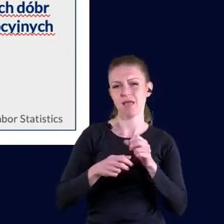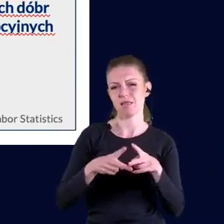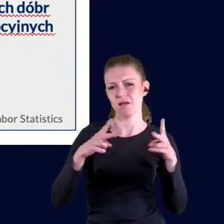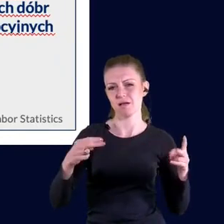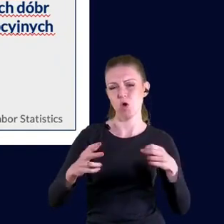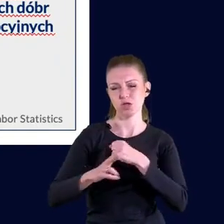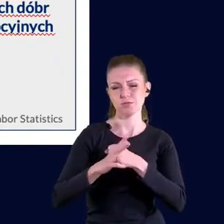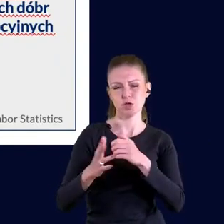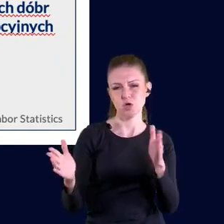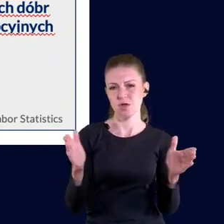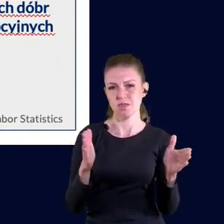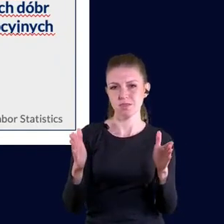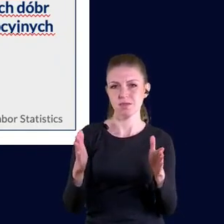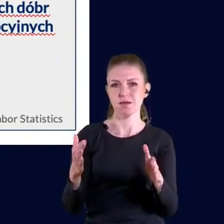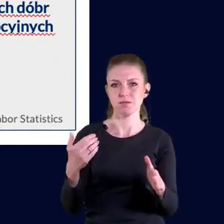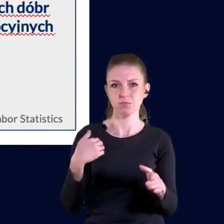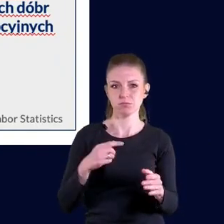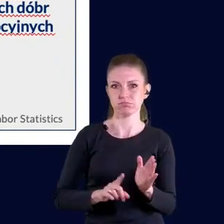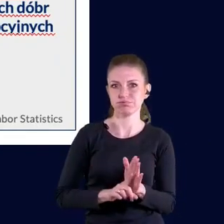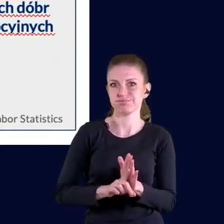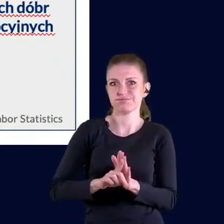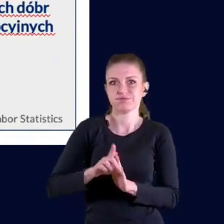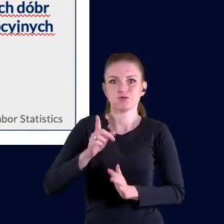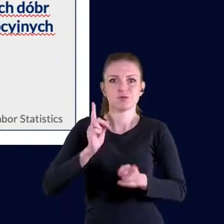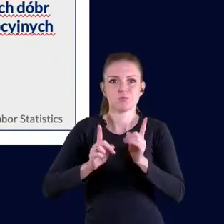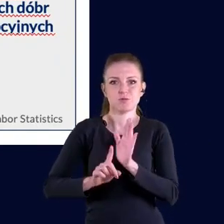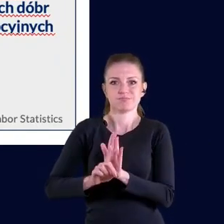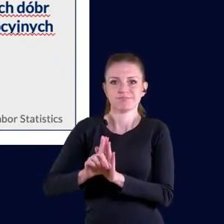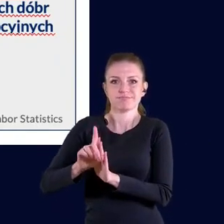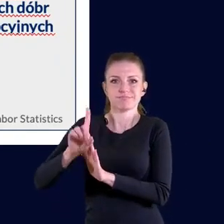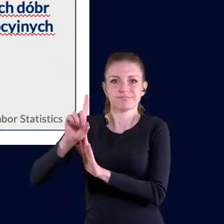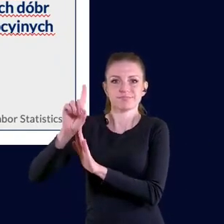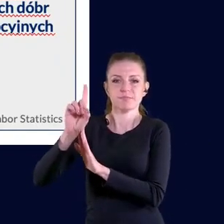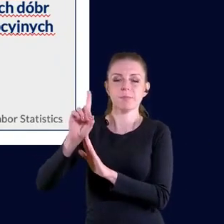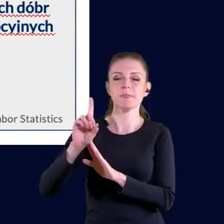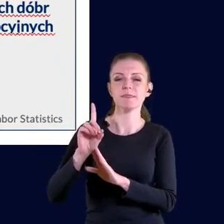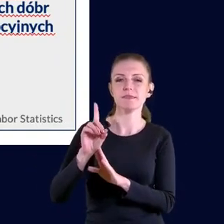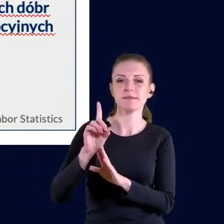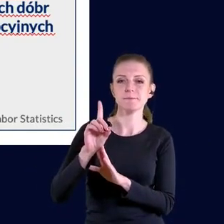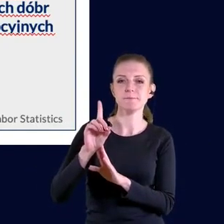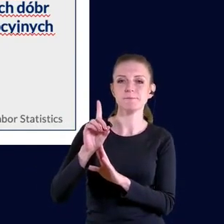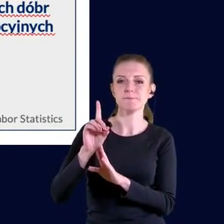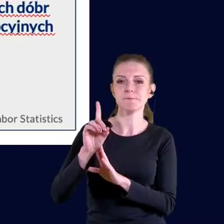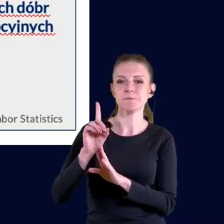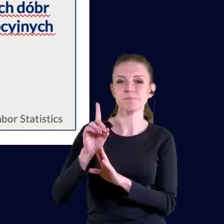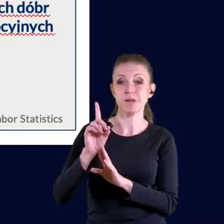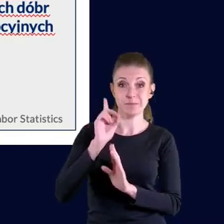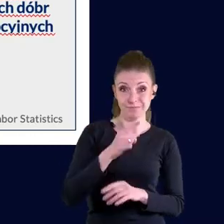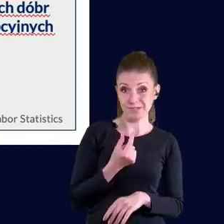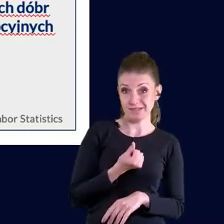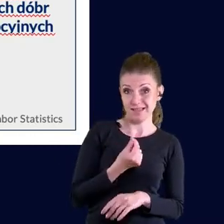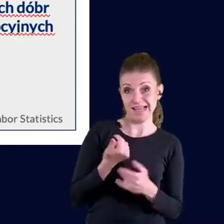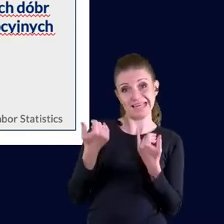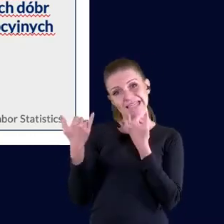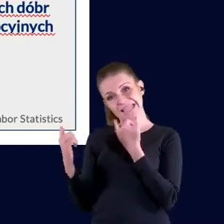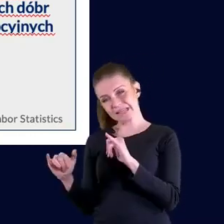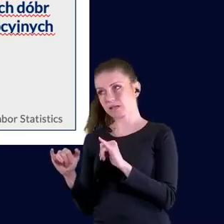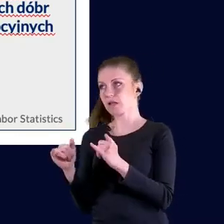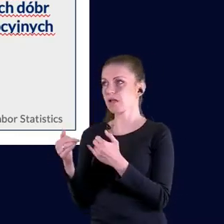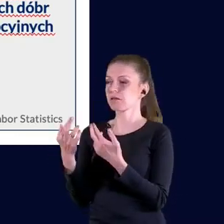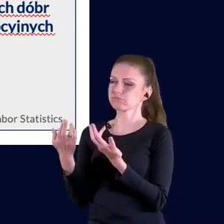przyśpieszył dużo szybciej niż był niż to był niż wzrost niższy niż wzrastały ceny innych dóbr